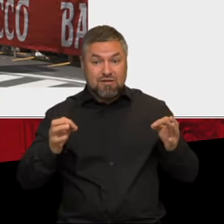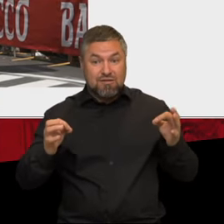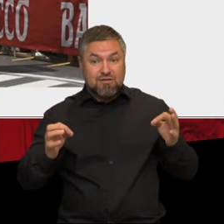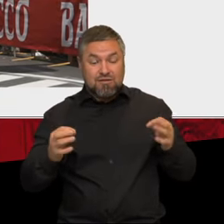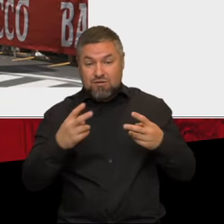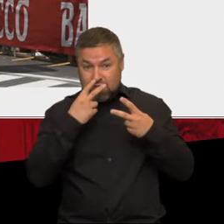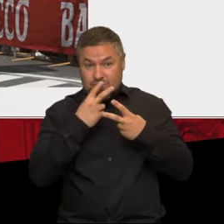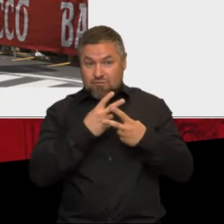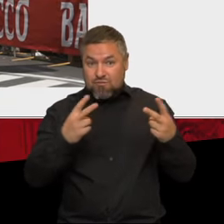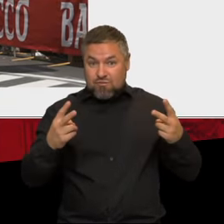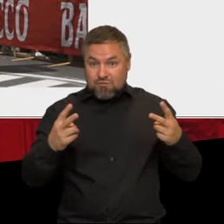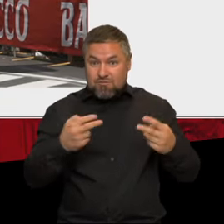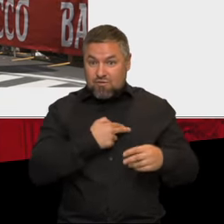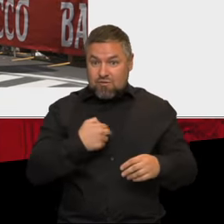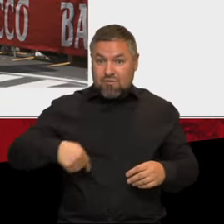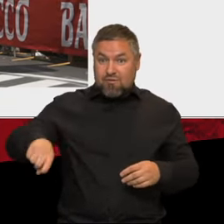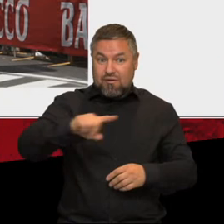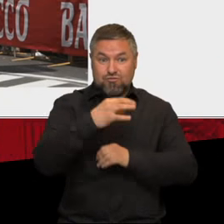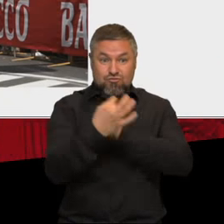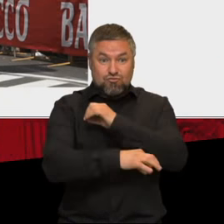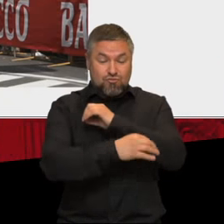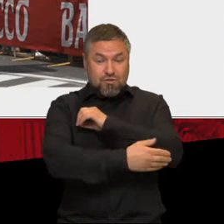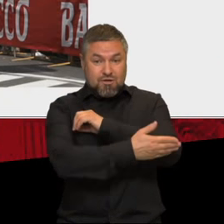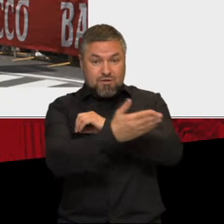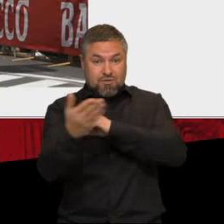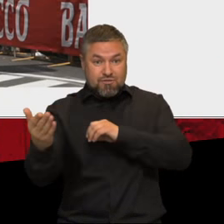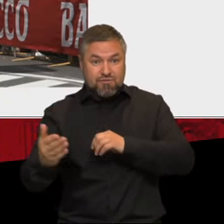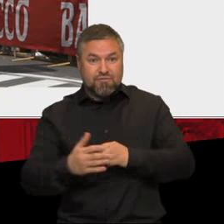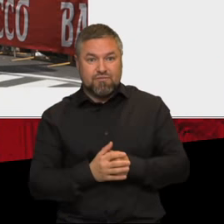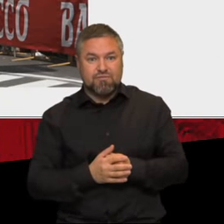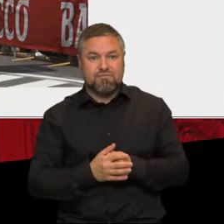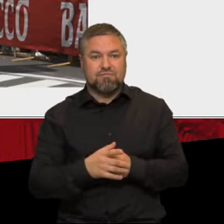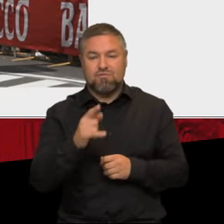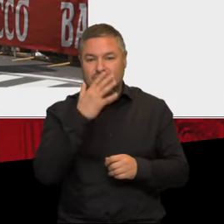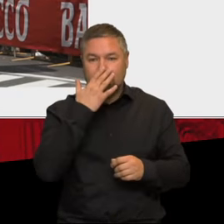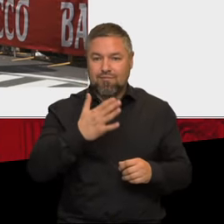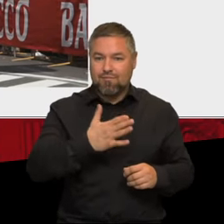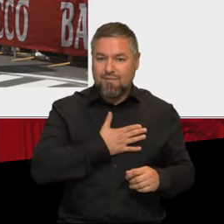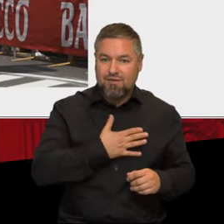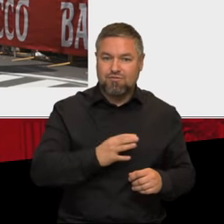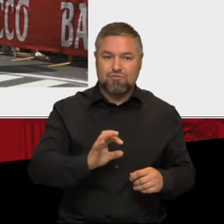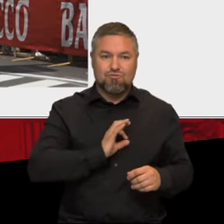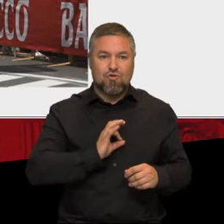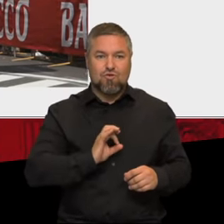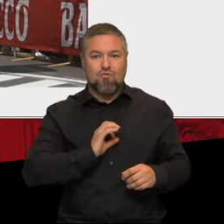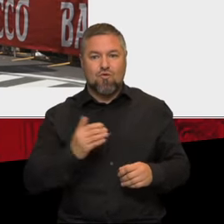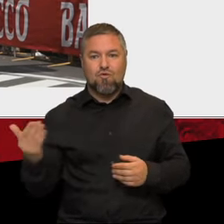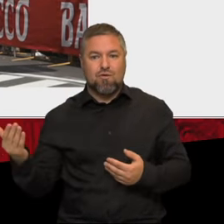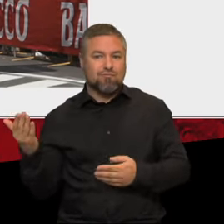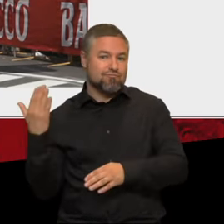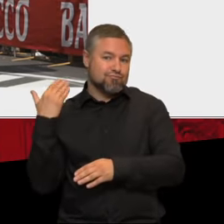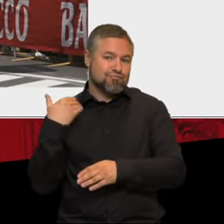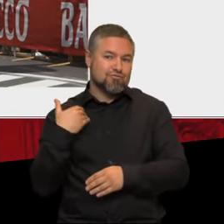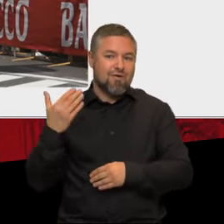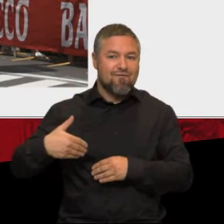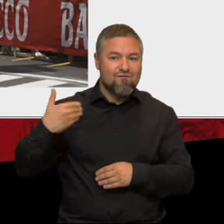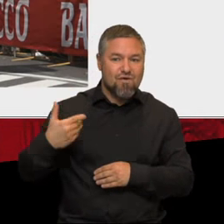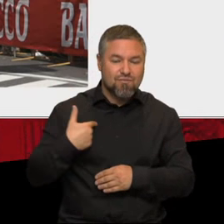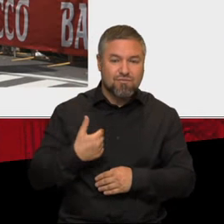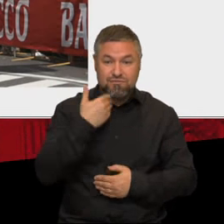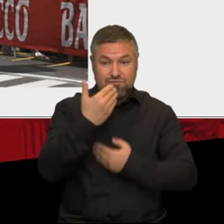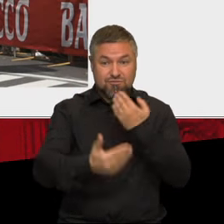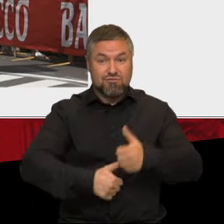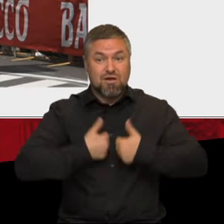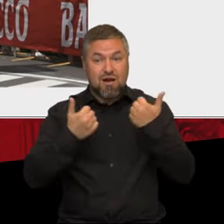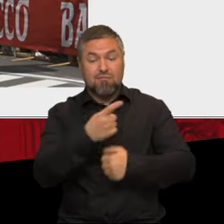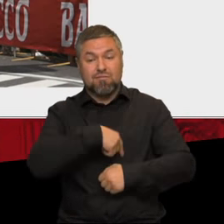jeszcze zwrócić się do naszych nowych studentów, nawiązując jeszcze do pasji moich wspaniałych poprzedników. Życzę Państwu,